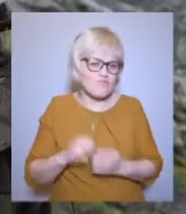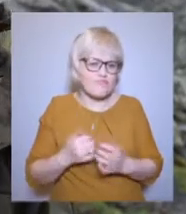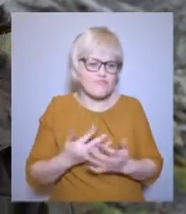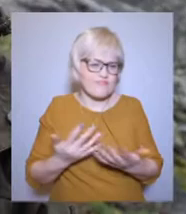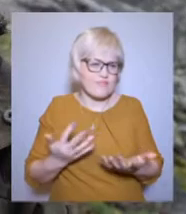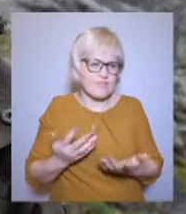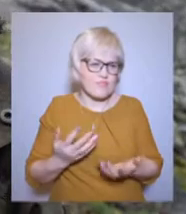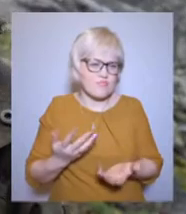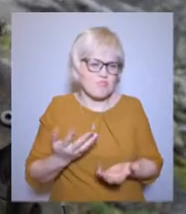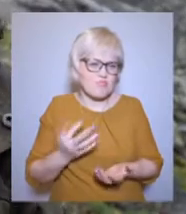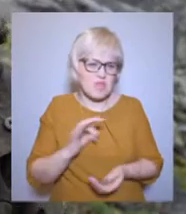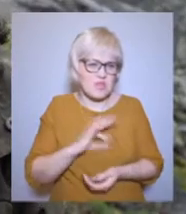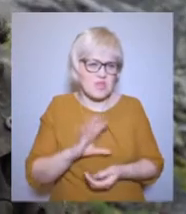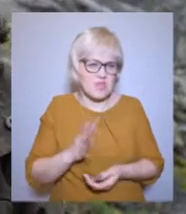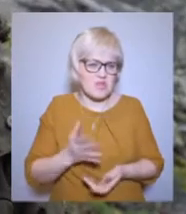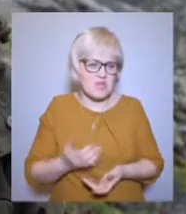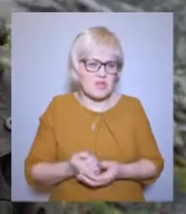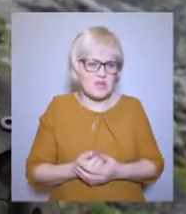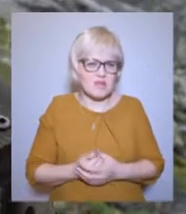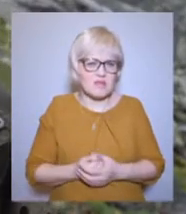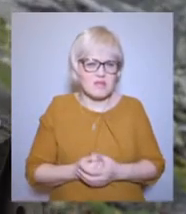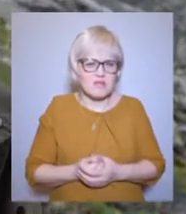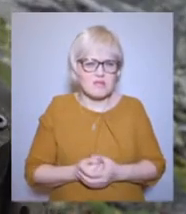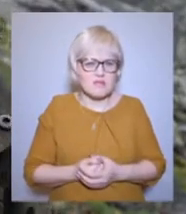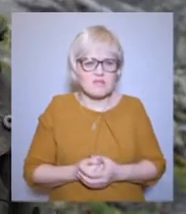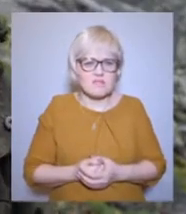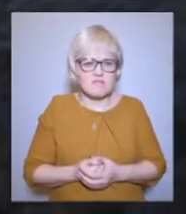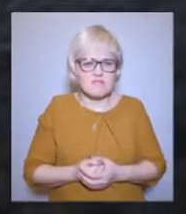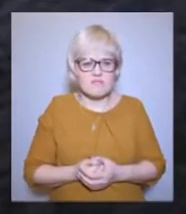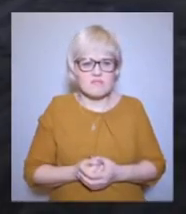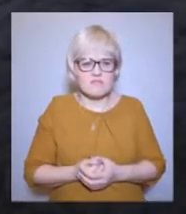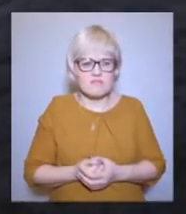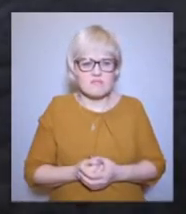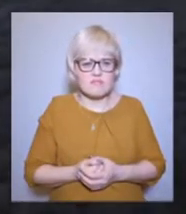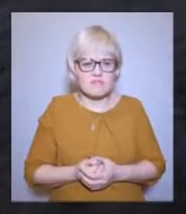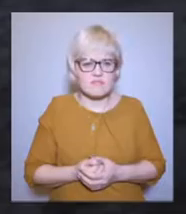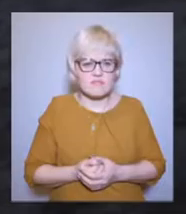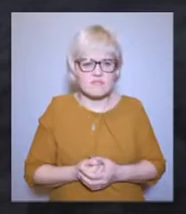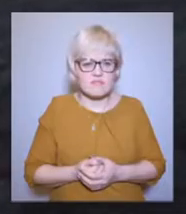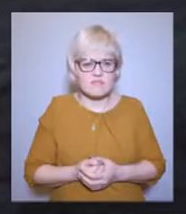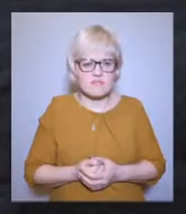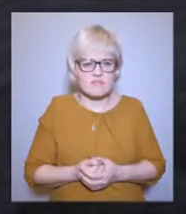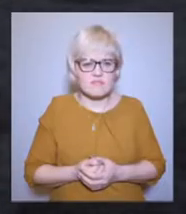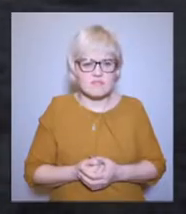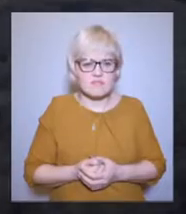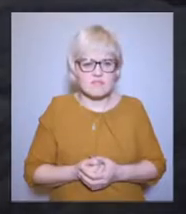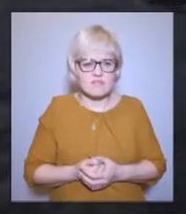нерентабельны их сейчас. Тот же, те же хромиты тут есть, те же уголь каменный.